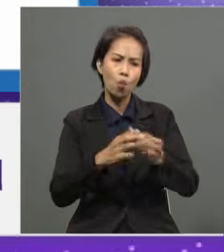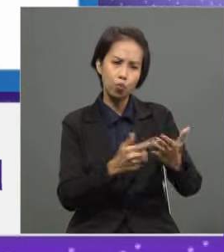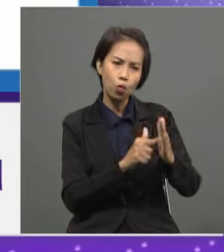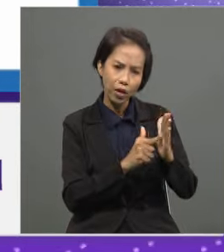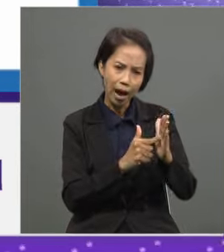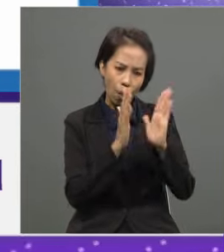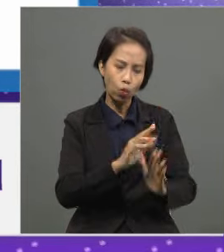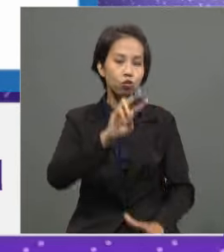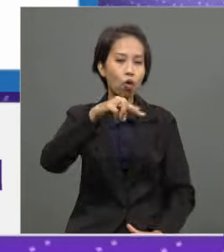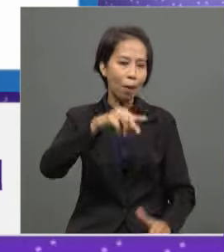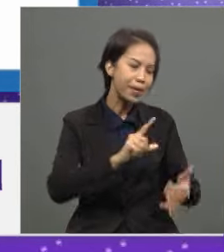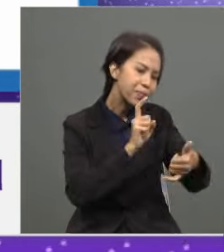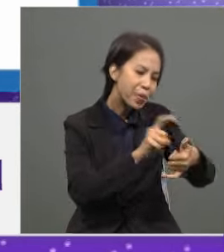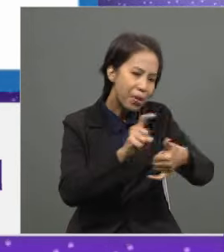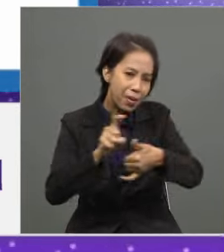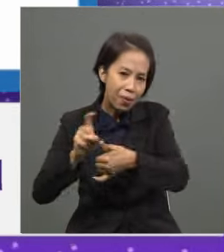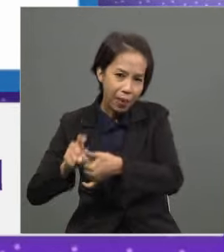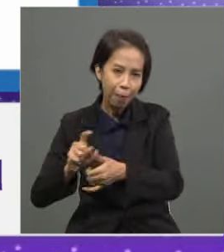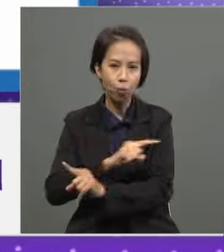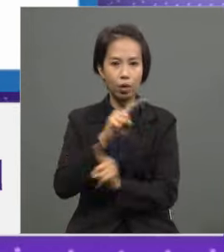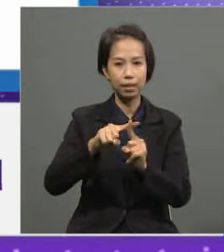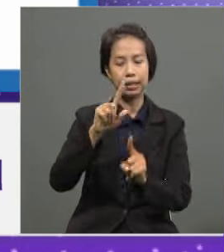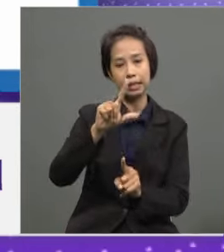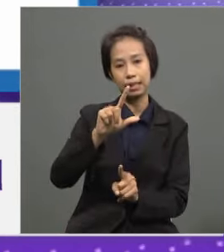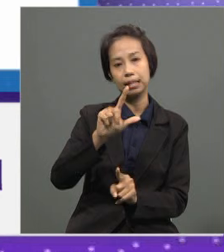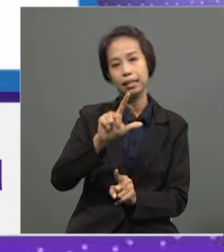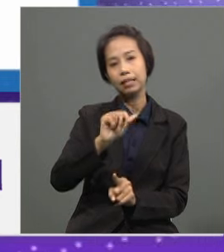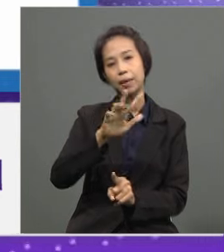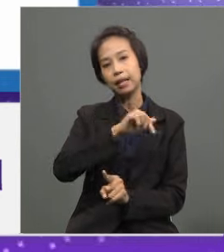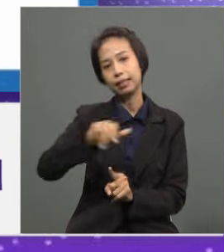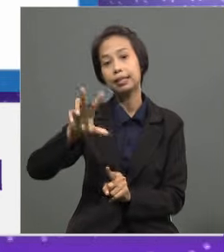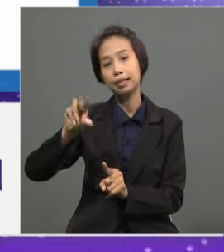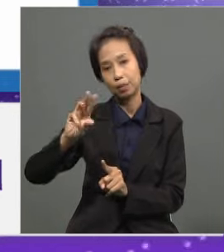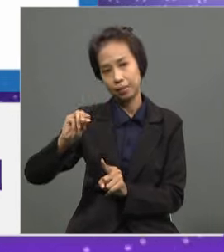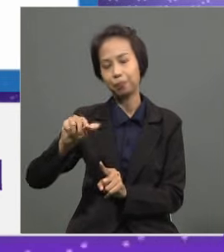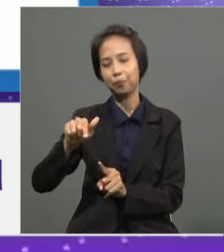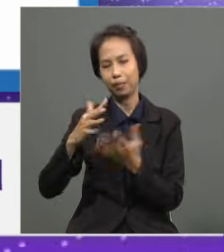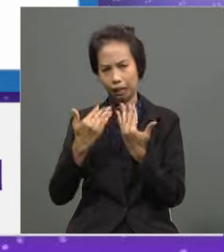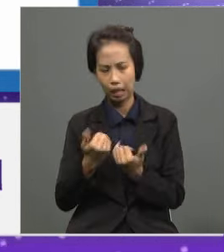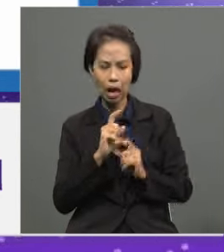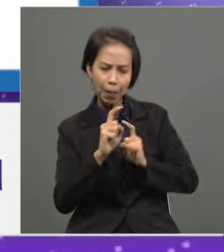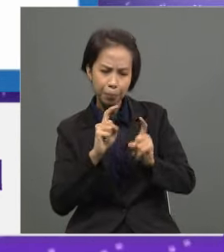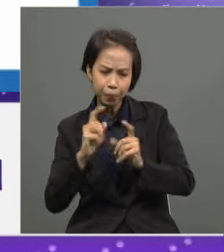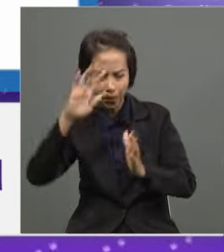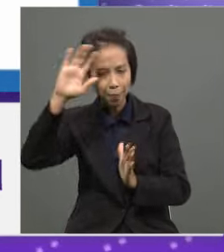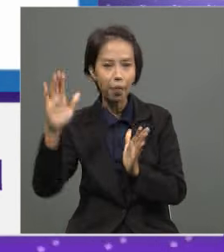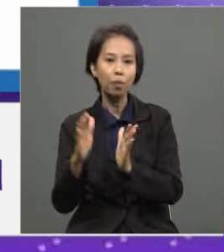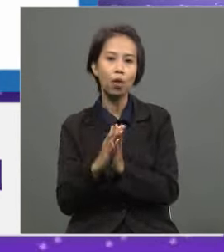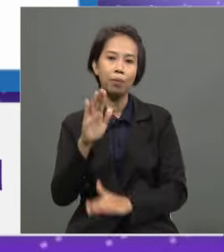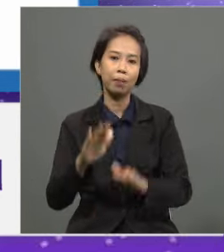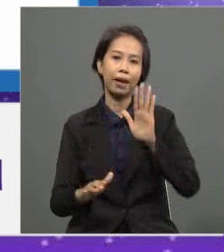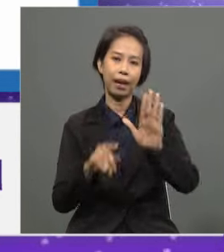2,000คนสำรวจระหว่างวันที่ 25-30ตุลาคมก็พบว่าภาพรวมดัชนีการเมืองไทยเฉลี่ยอยู่ที่